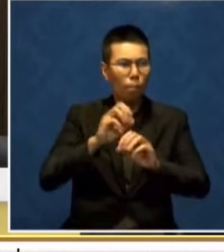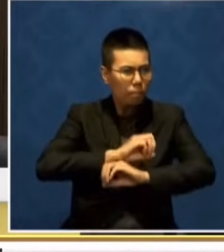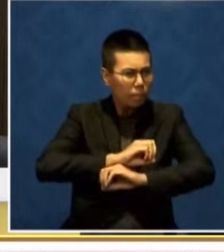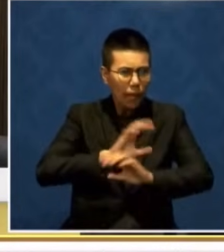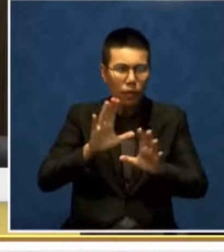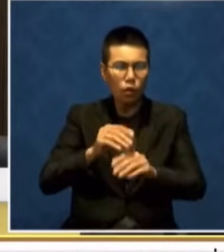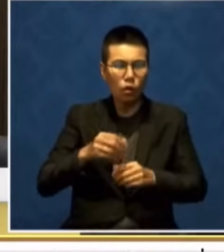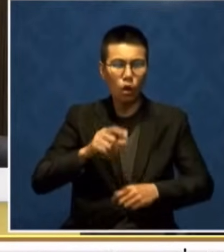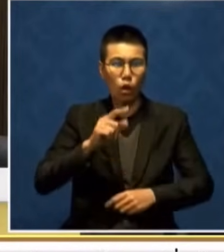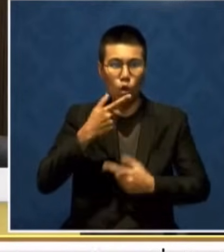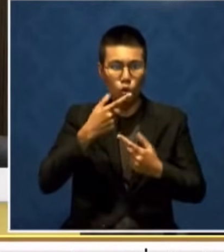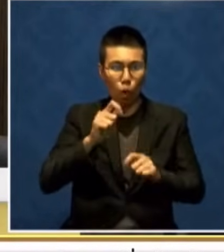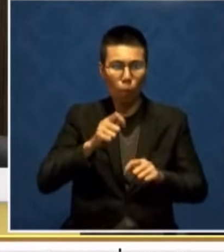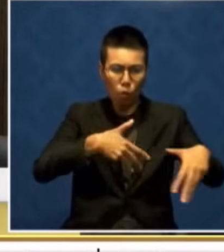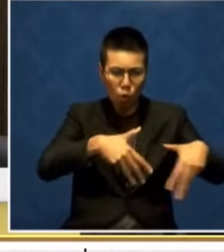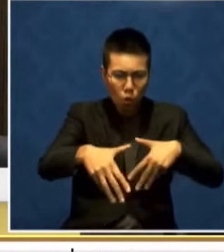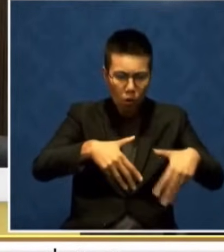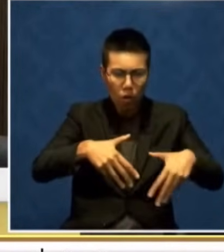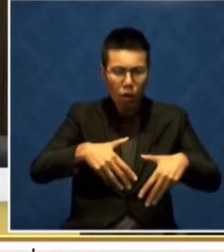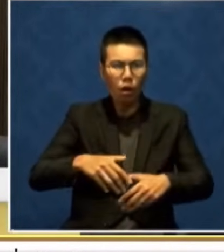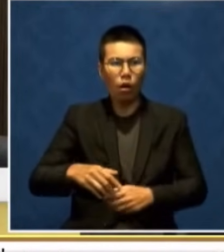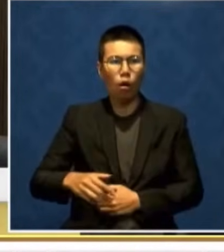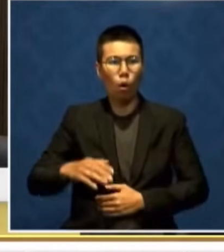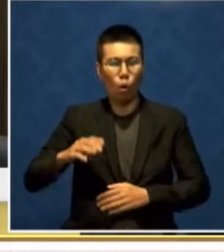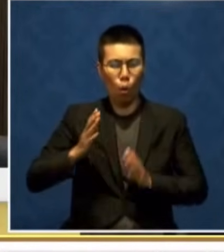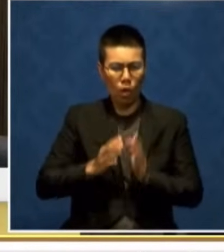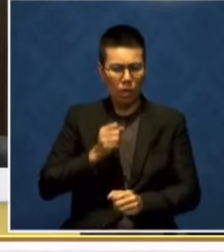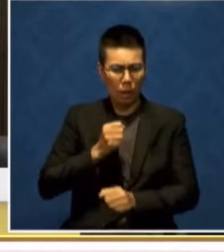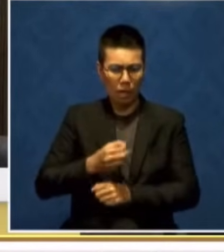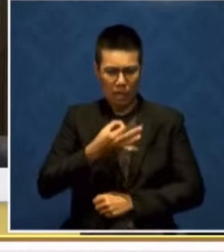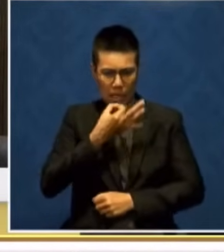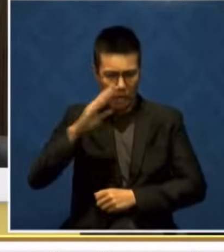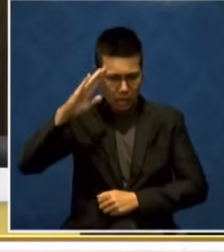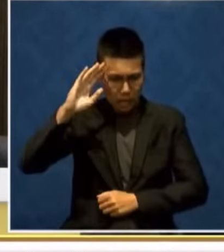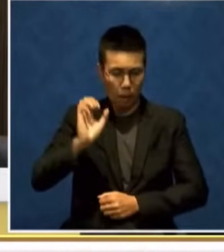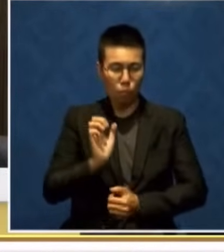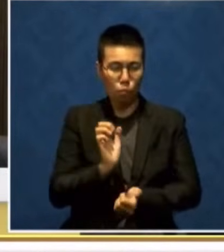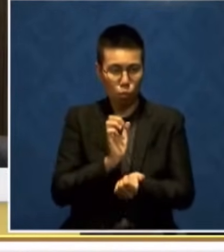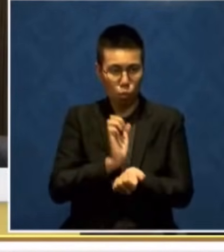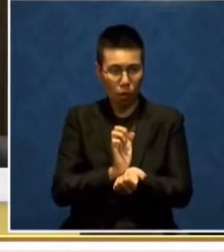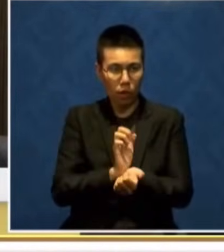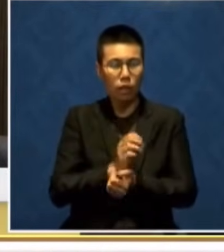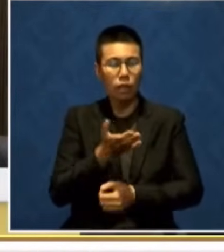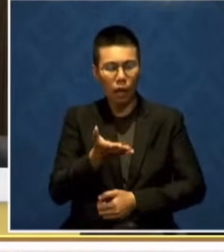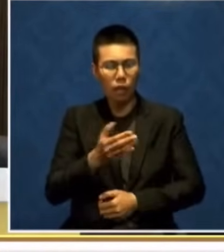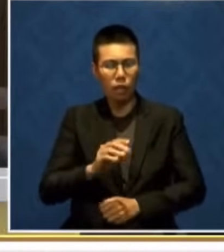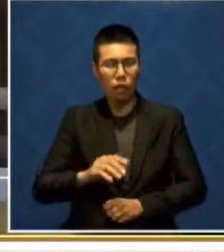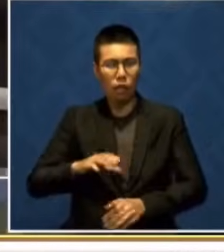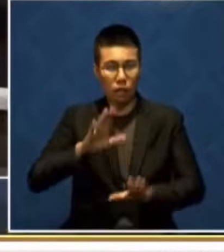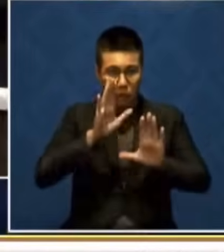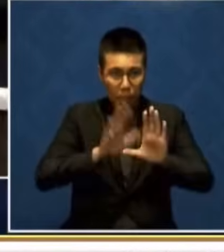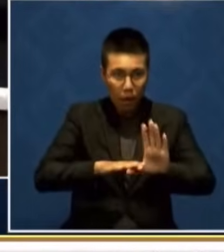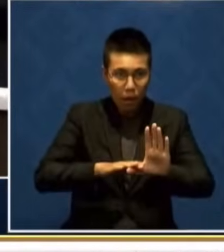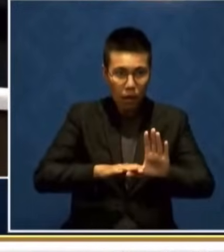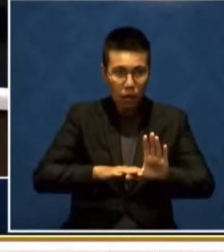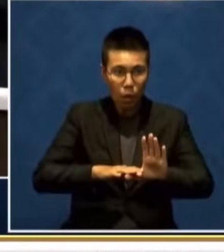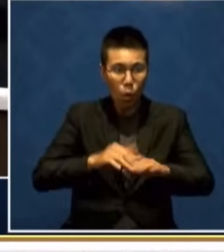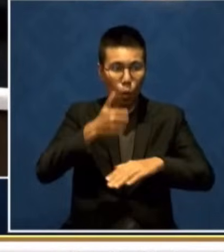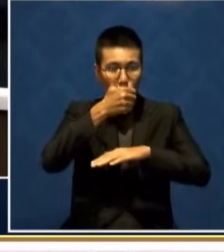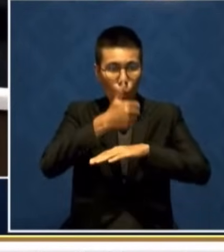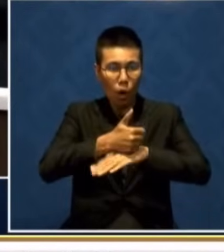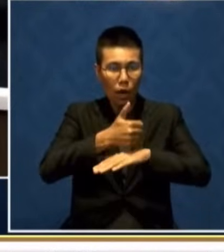ประชาชนให้พี่น้องตำรวจได้เข้าใจว่าการที่ท่านจะสมัครเข้ามาเป็นผบ